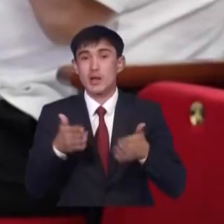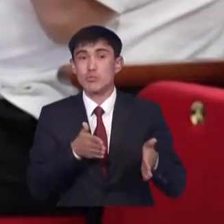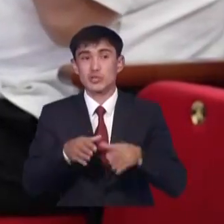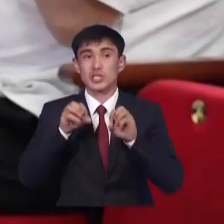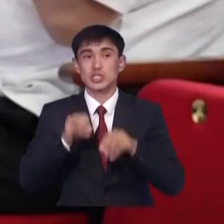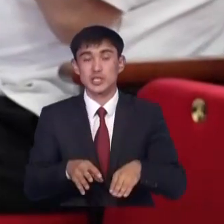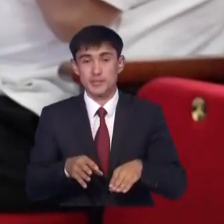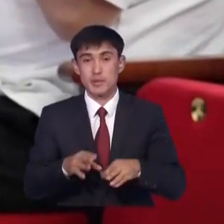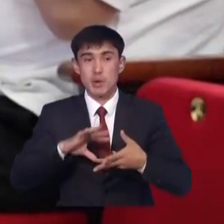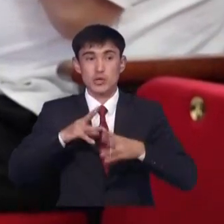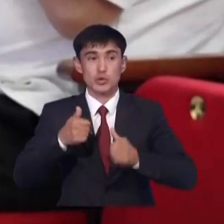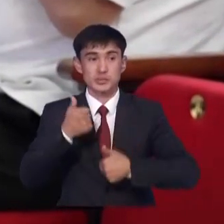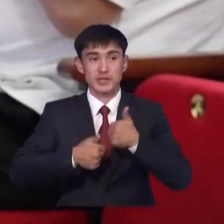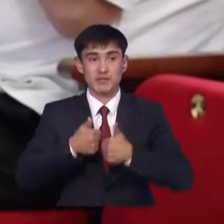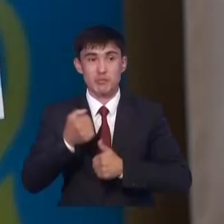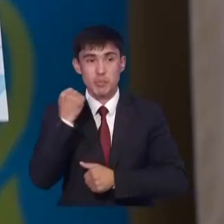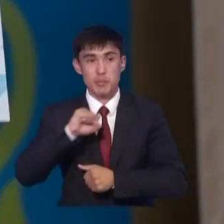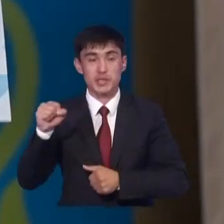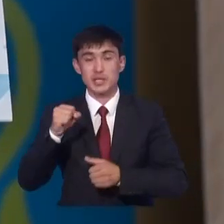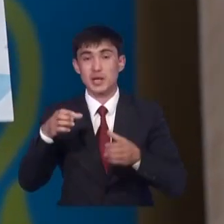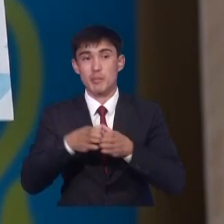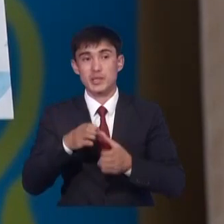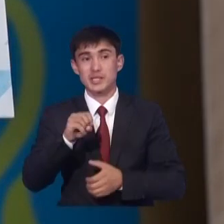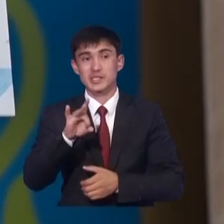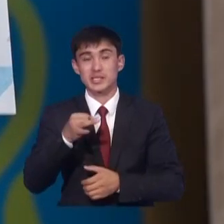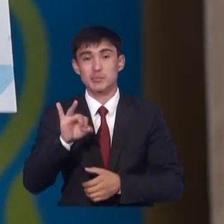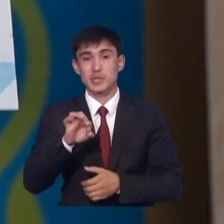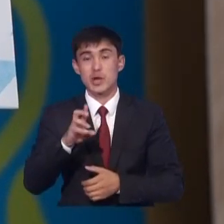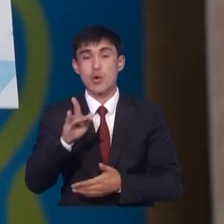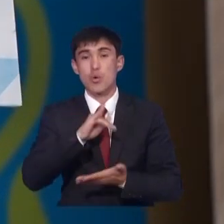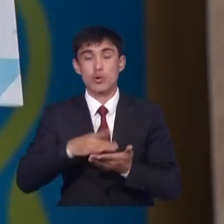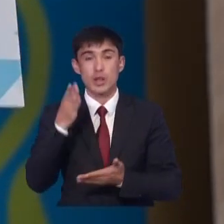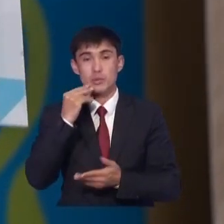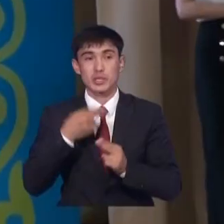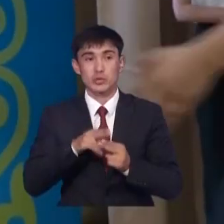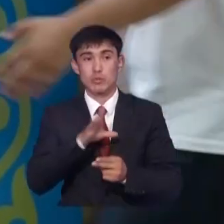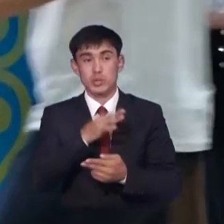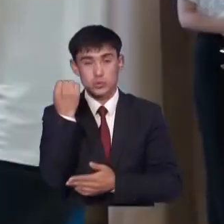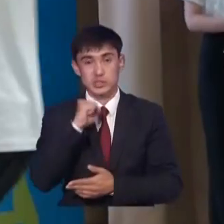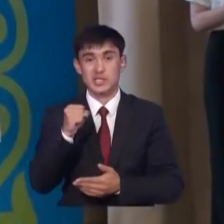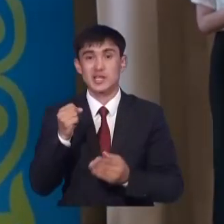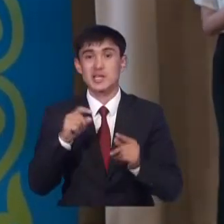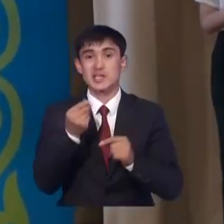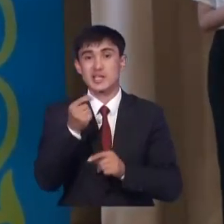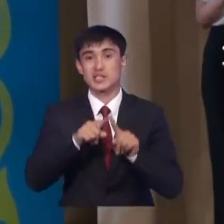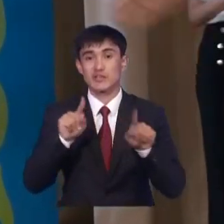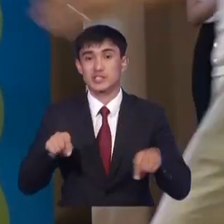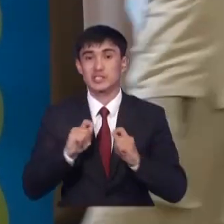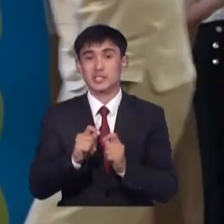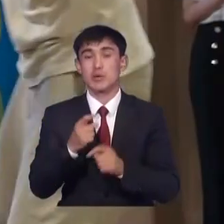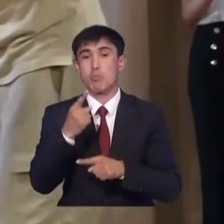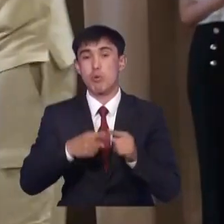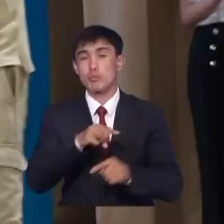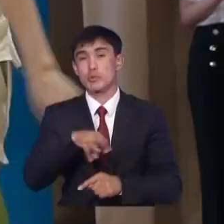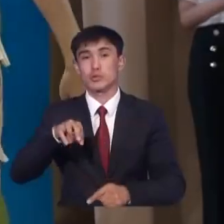их решения. По итогам соревнований победу одержала команда из Кельдыби, из города Алматы, которая была удостоена денежного вознаграждения в